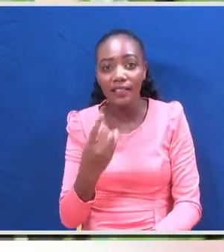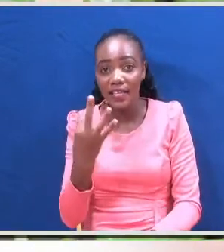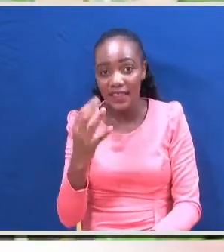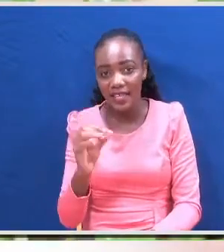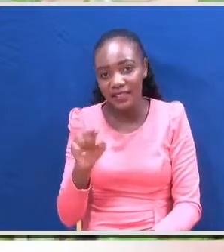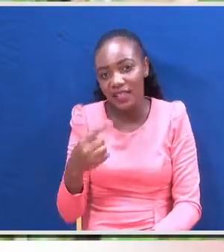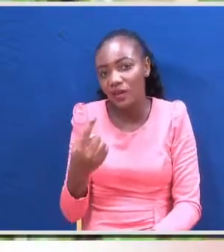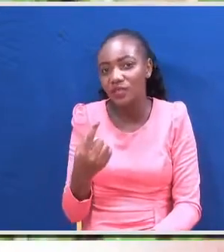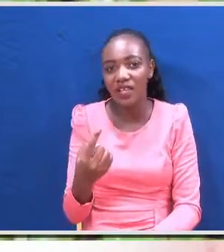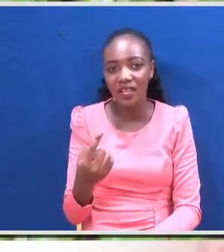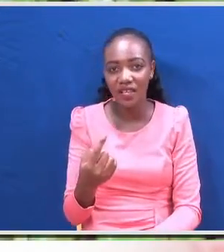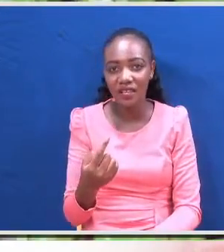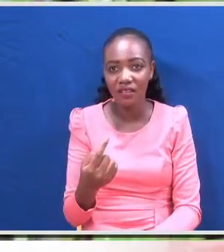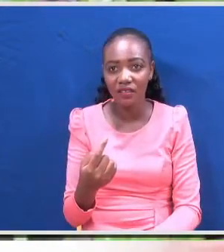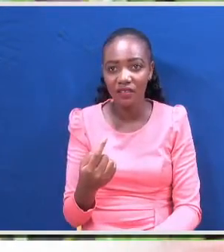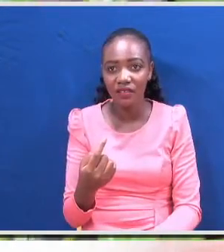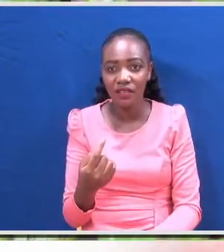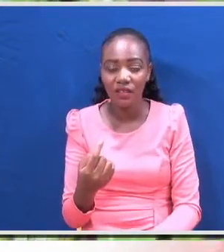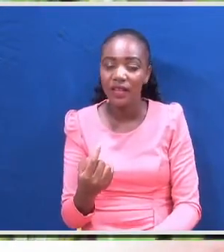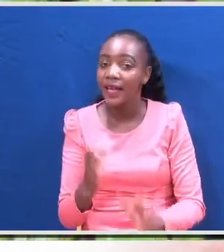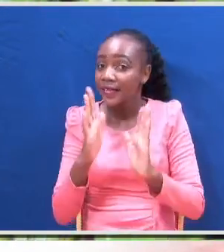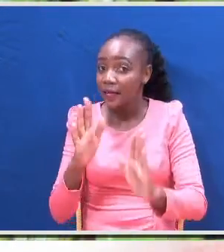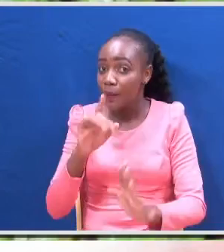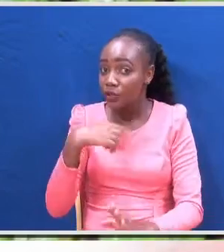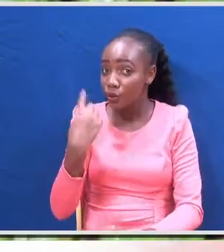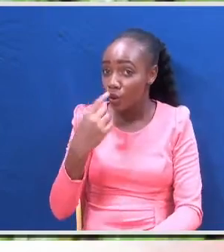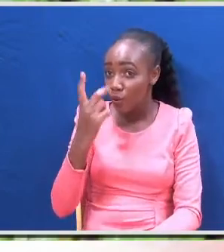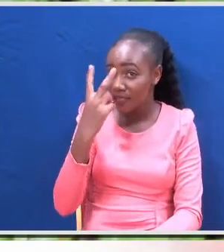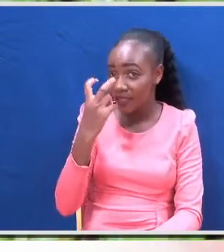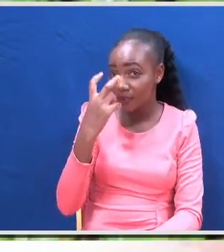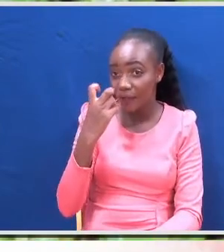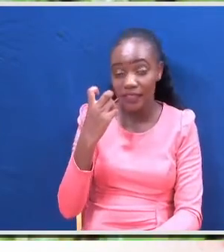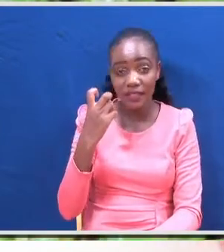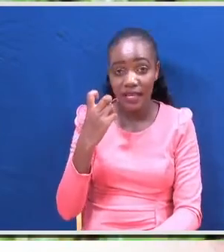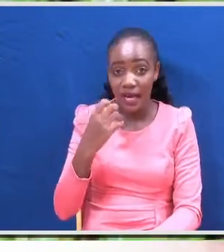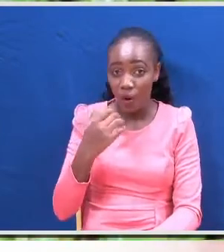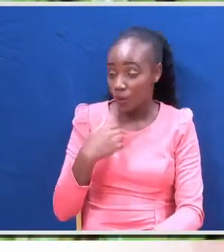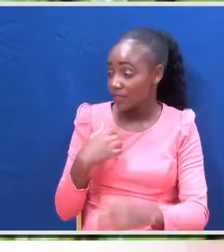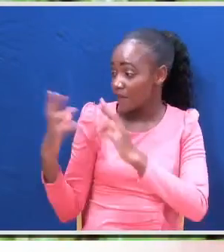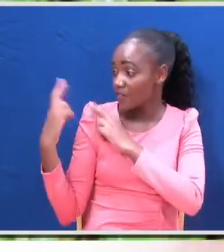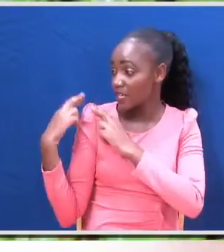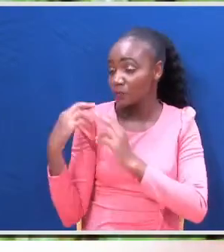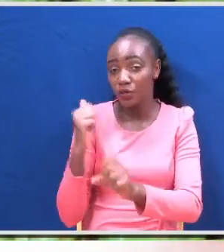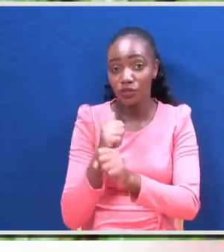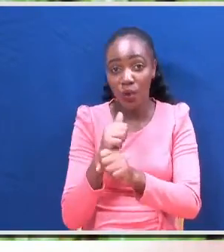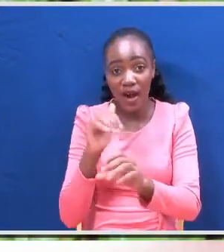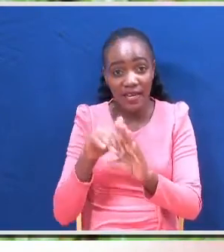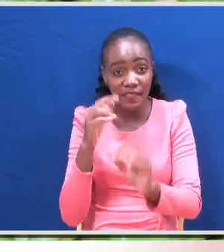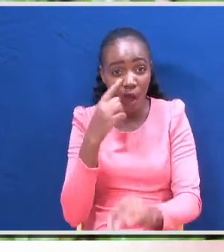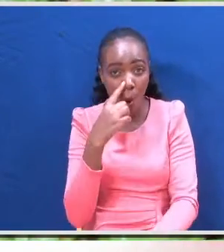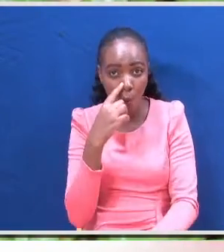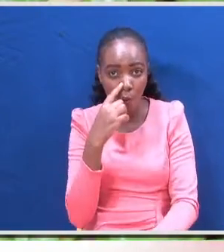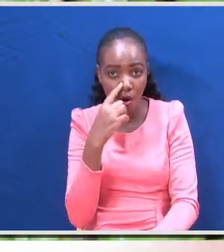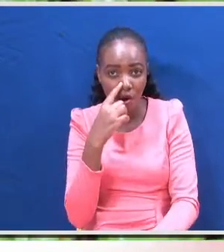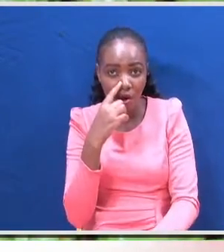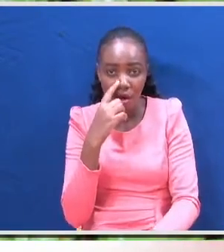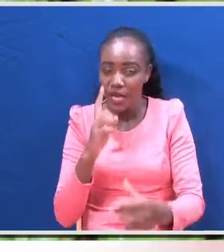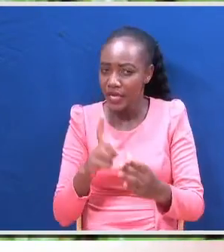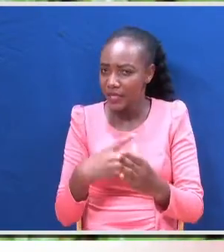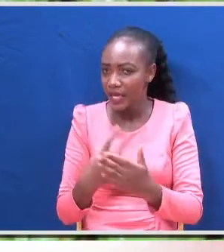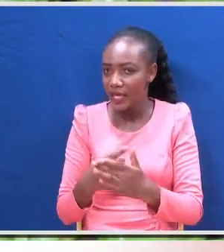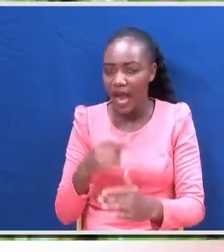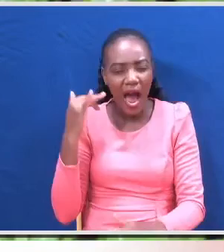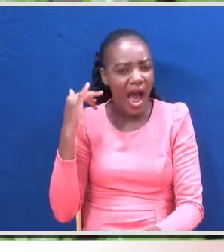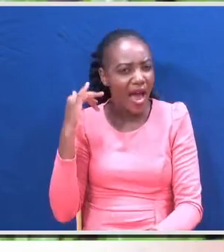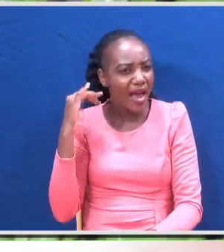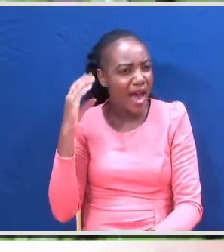1130. Kijana mwenye alimua alikuwa mfanyikazi, alikuwa ameajiriwa kuchunga ng'ombe. Sasa yenye nimekuja nikaambiwa simu ya Nko imepatikana